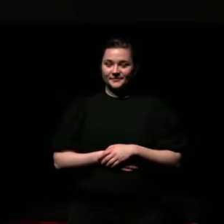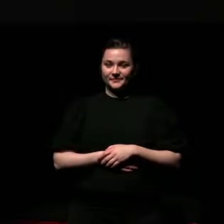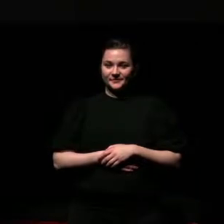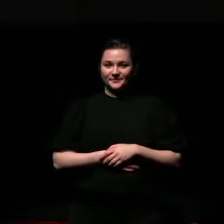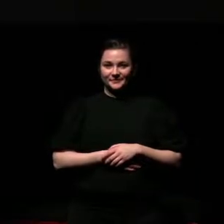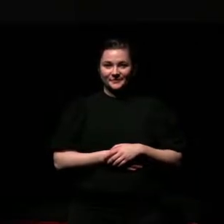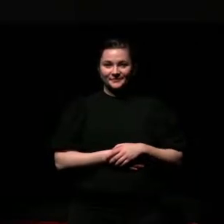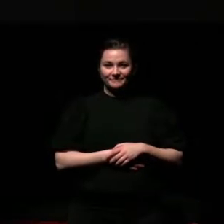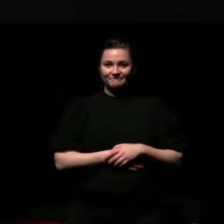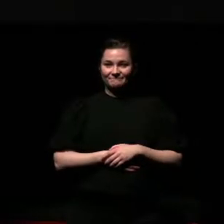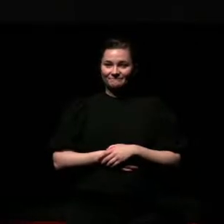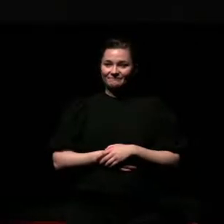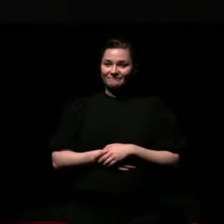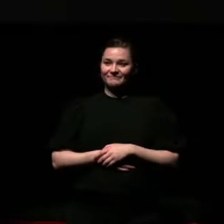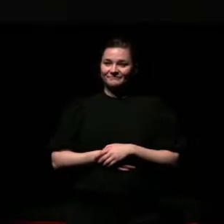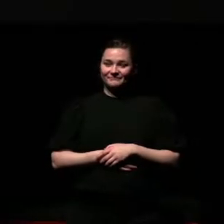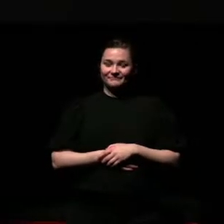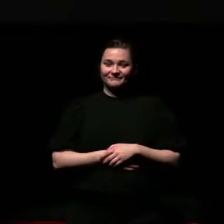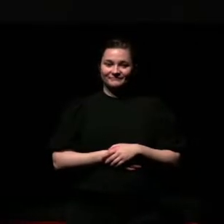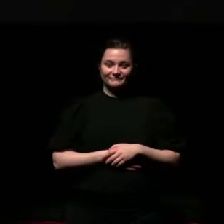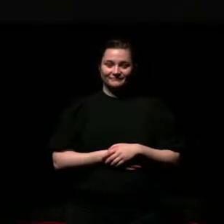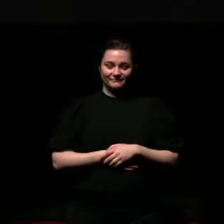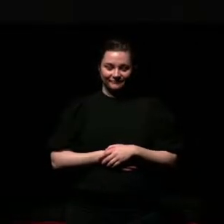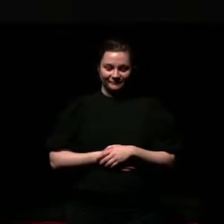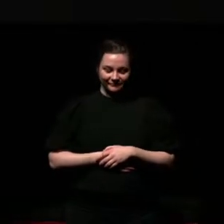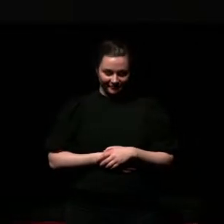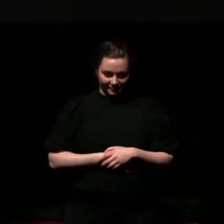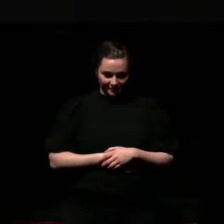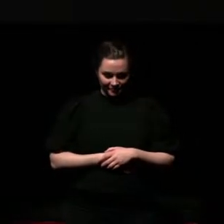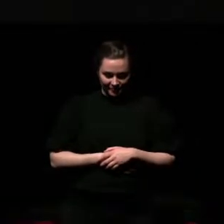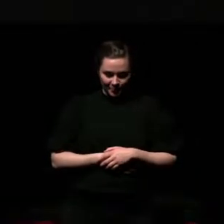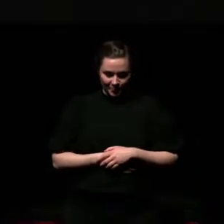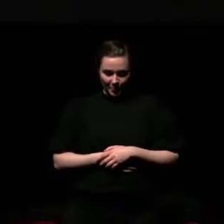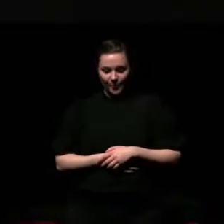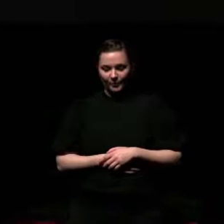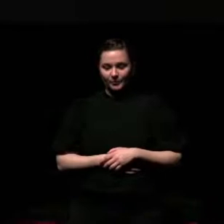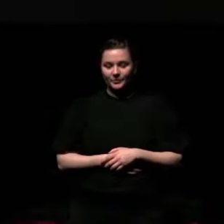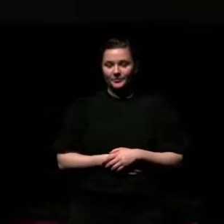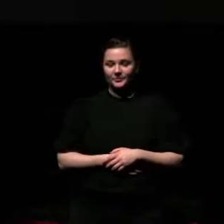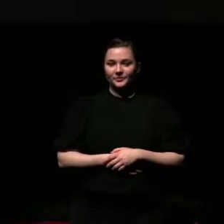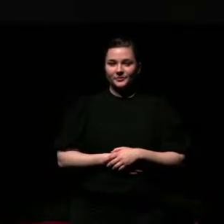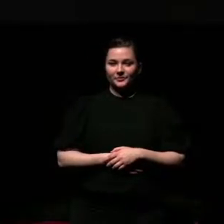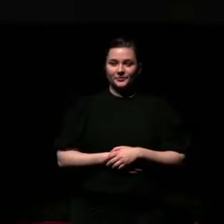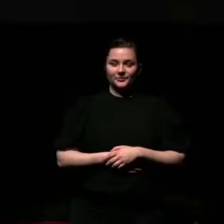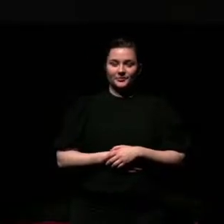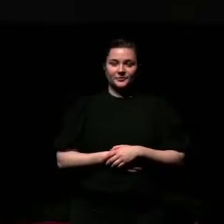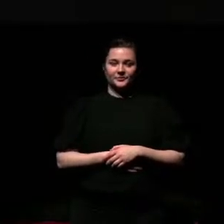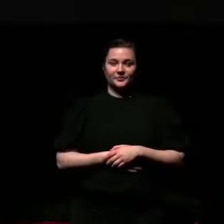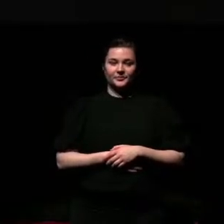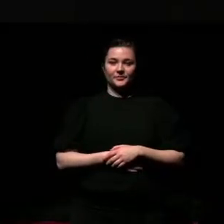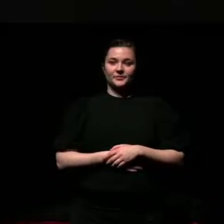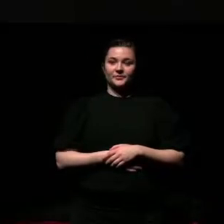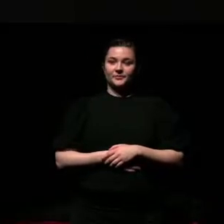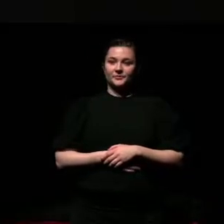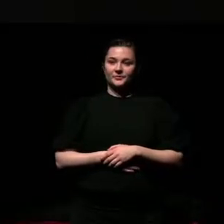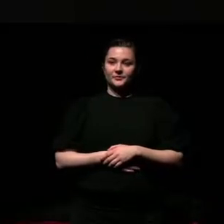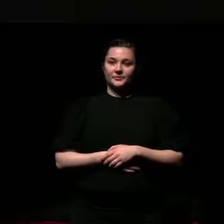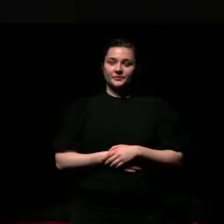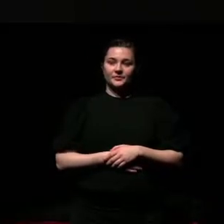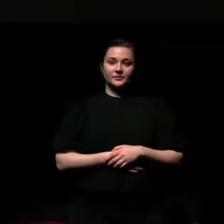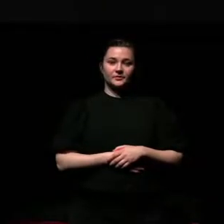sommer. Ja, må du, da føler man det dere ærnoms kulturløs